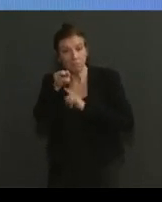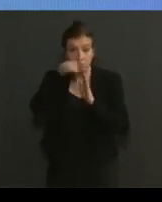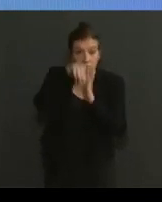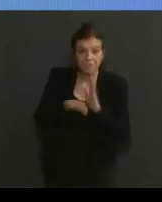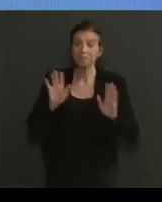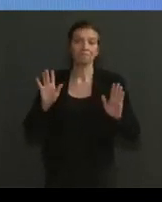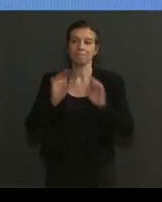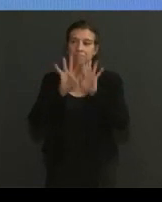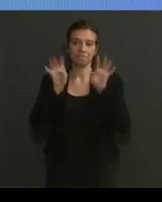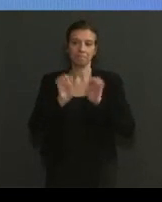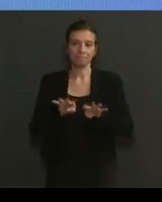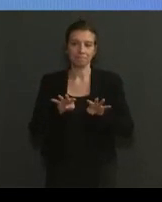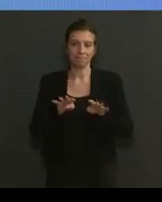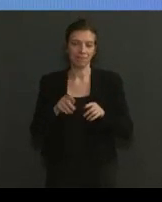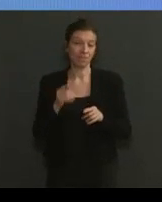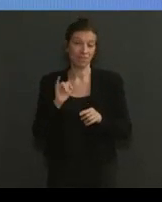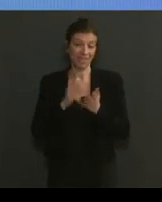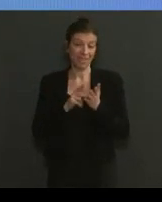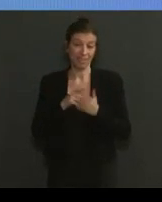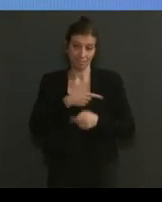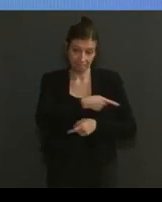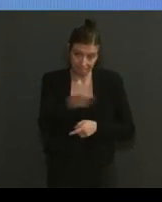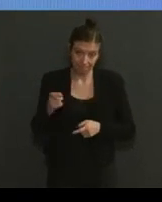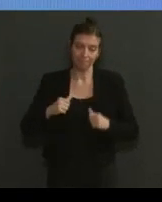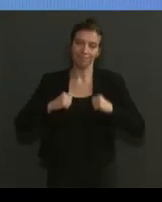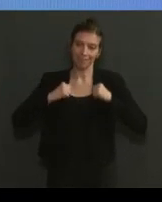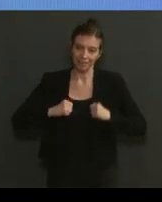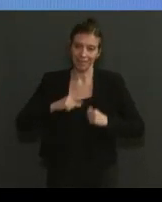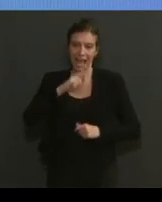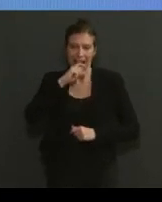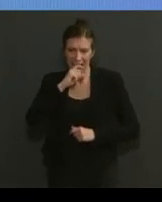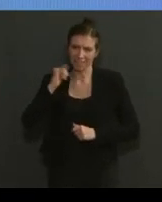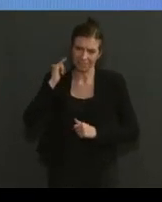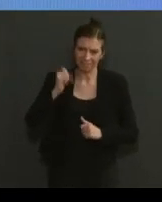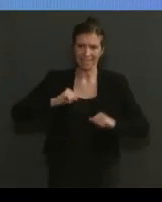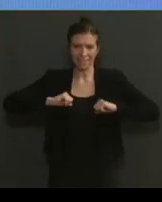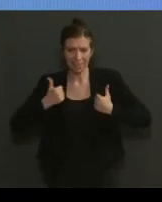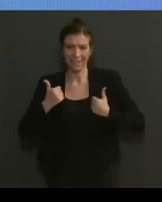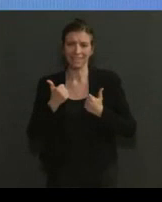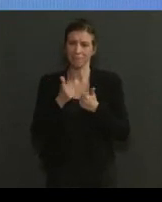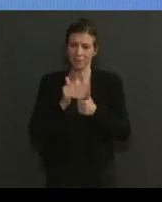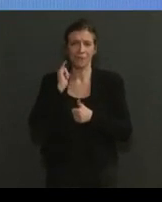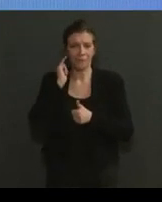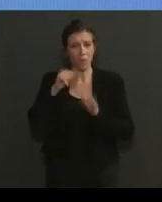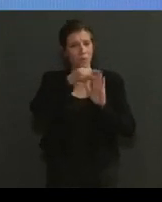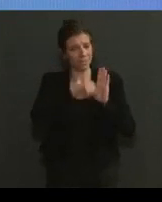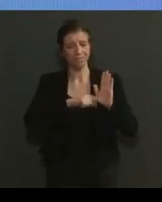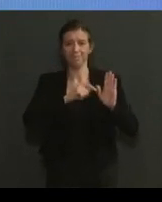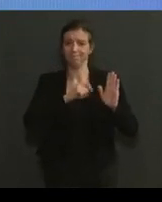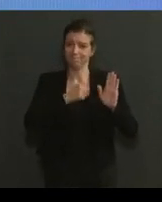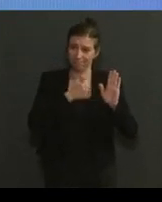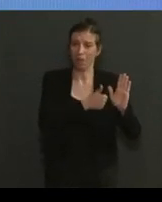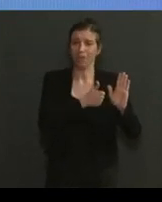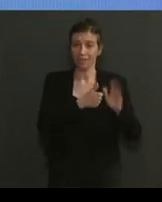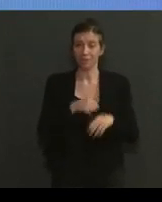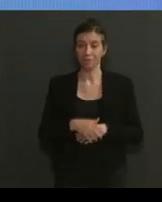mate gedreven worden door onze gezamenlijke inspanningen, die we ook nu nog moeten blijven volhouden. En enkel als we